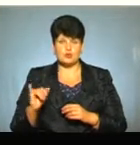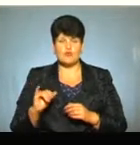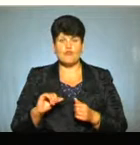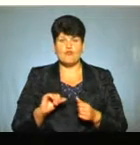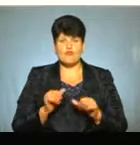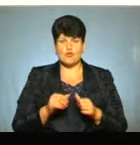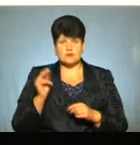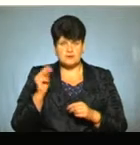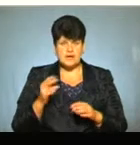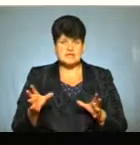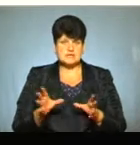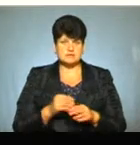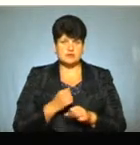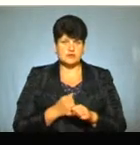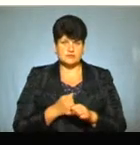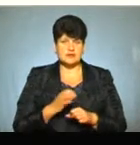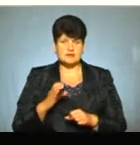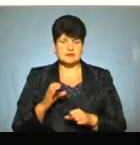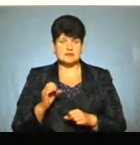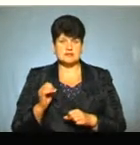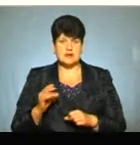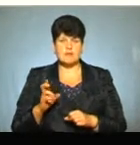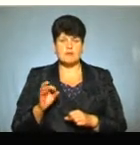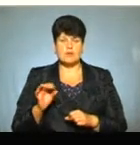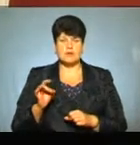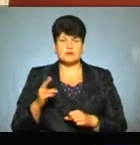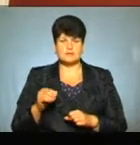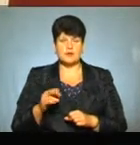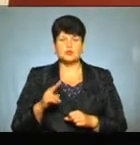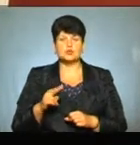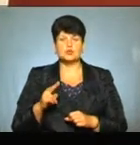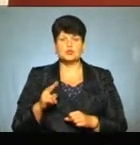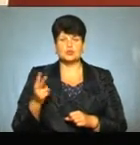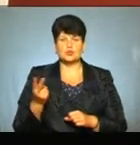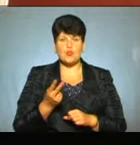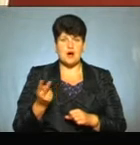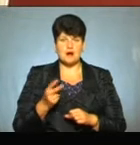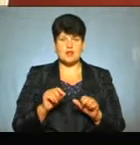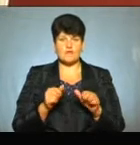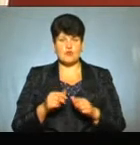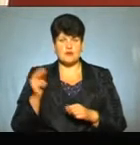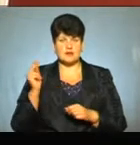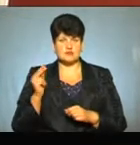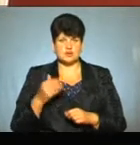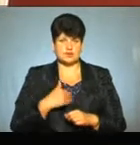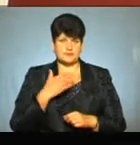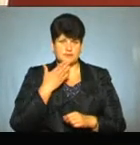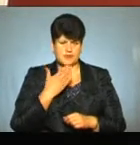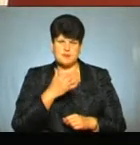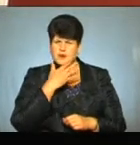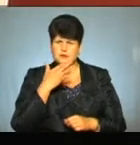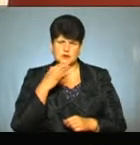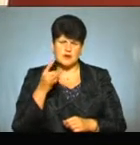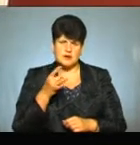саме співпрацює з СЕБОРТНЕЦЕ. Власне, якраз про дуальну форму навчання хотіла вас запитати, бо